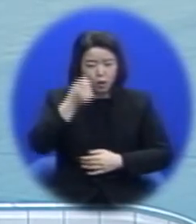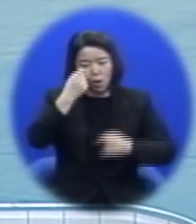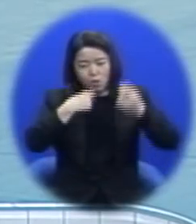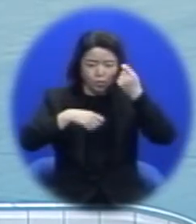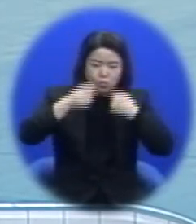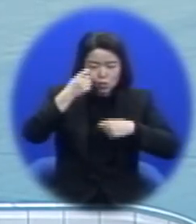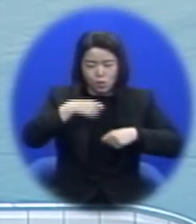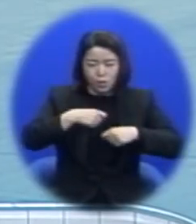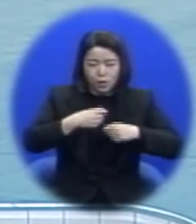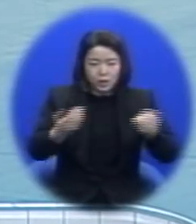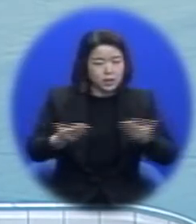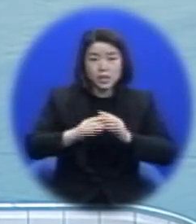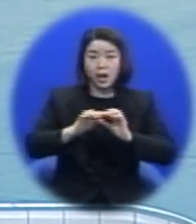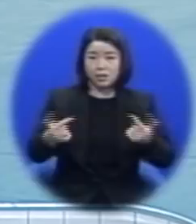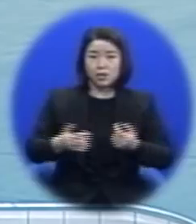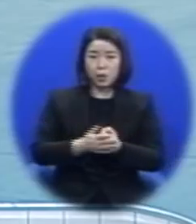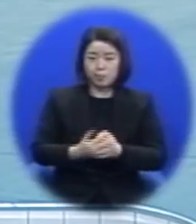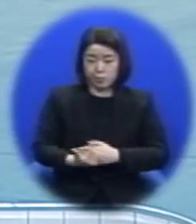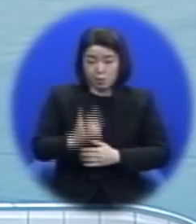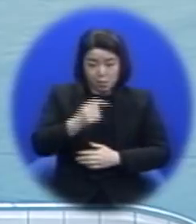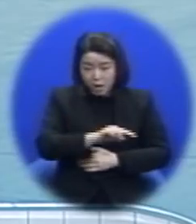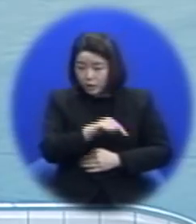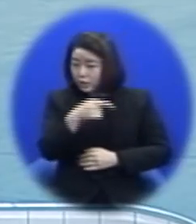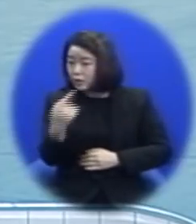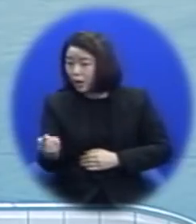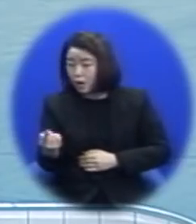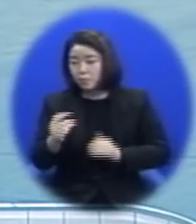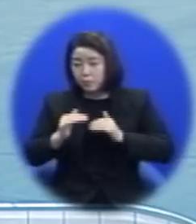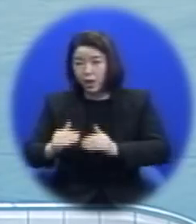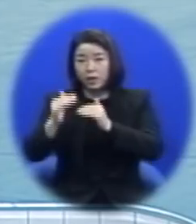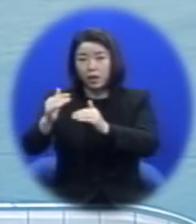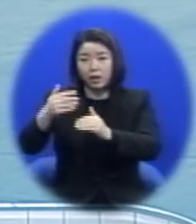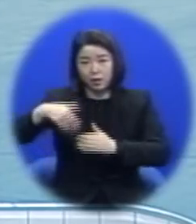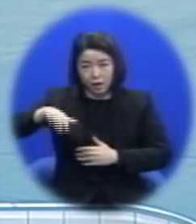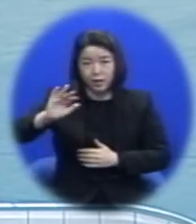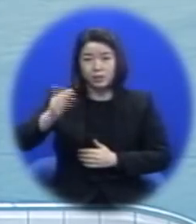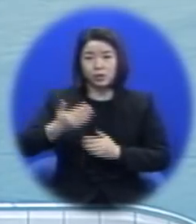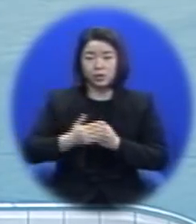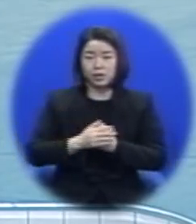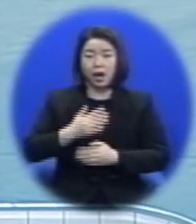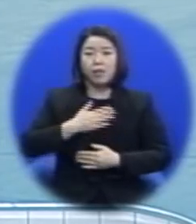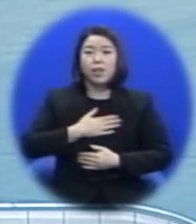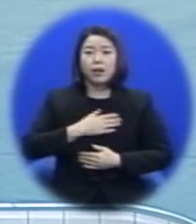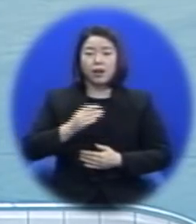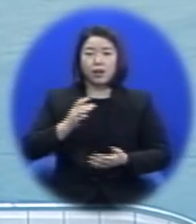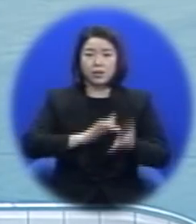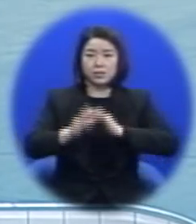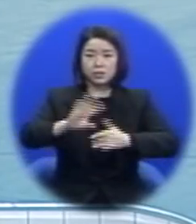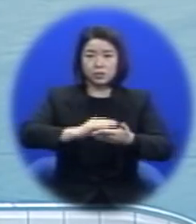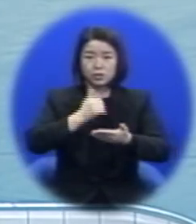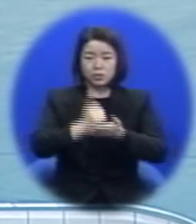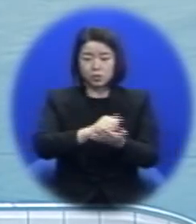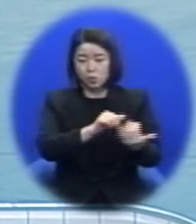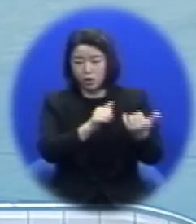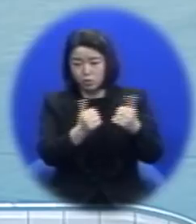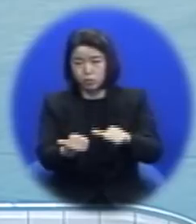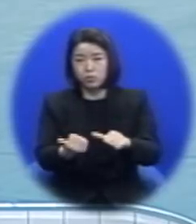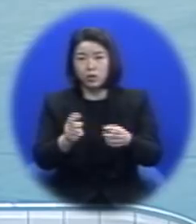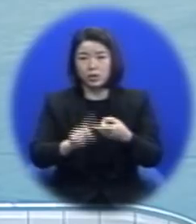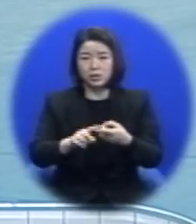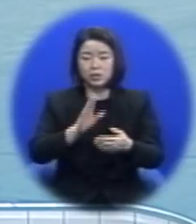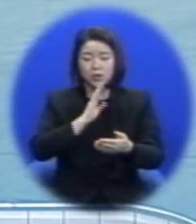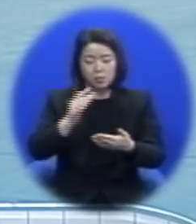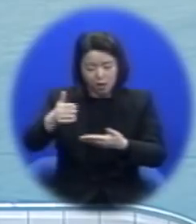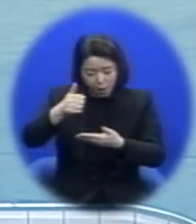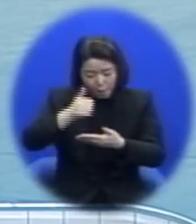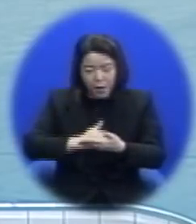할 문제가 아니구나. 빨리 그 다음 단계로 가야 하는 거야. 내가 예수 그리스도와 죽었음을 내가 정말